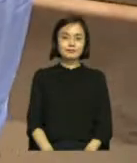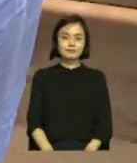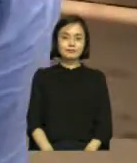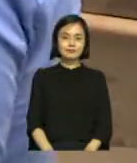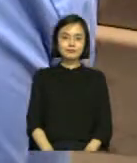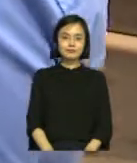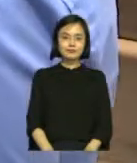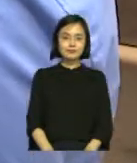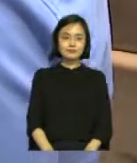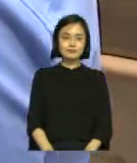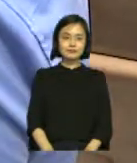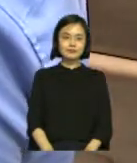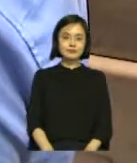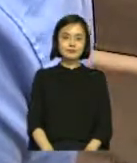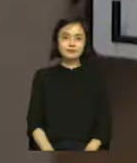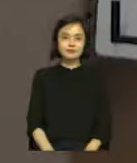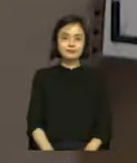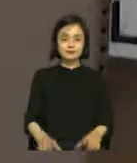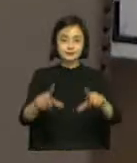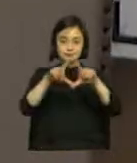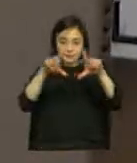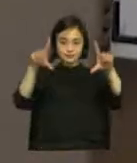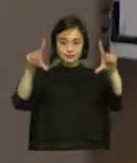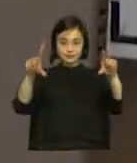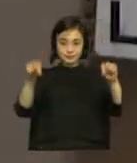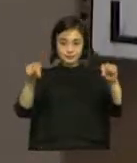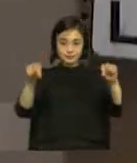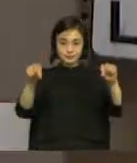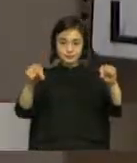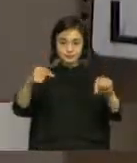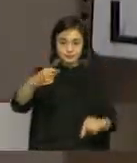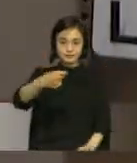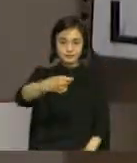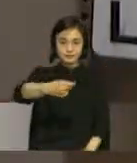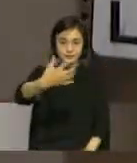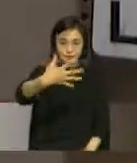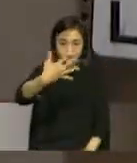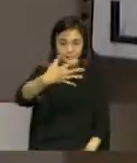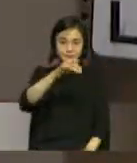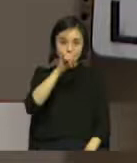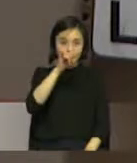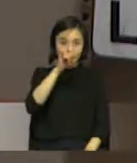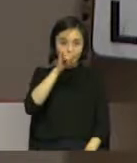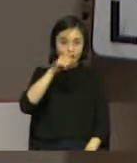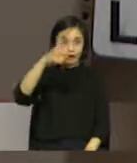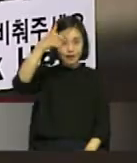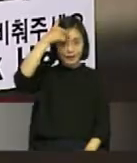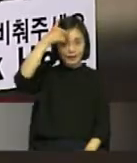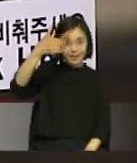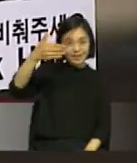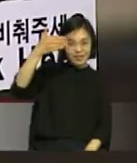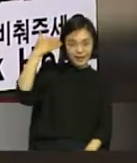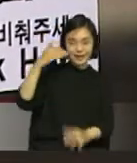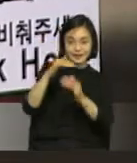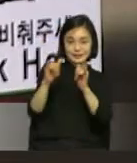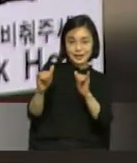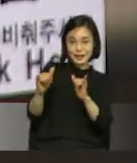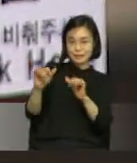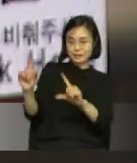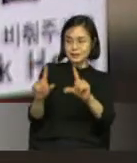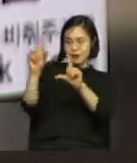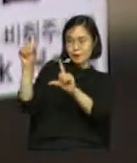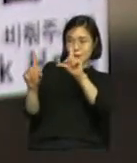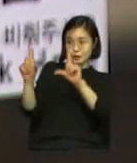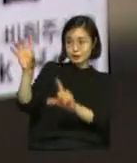화면을 돌리 매움 집안의 사람들이 보입니다 실제 선사 주거지의 유적과 태블릿 pc 에 증강현실 기술을